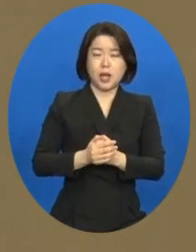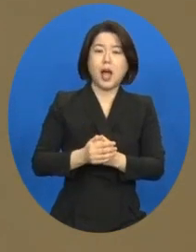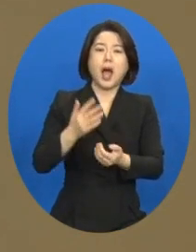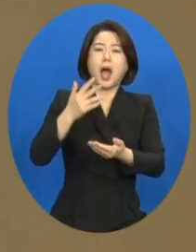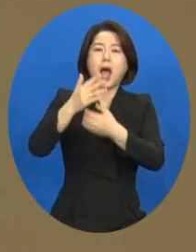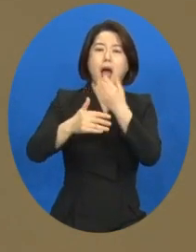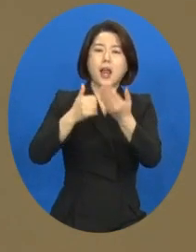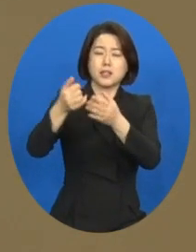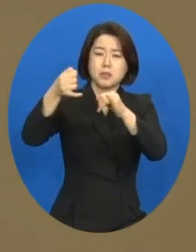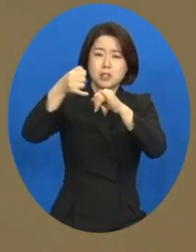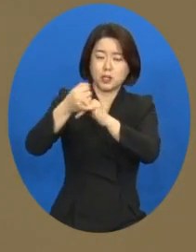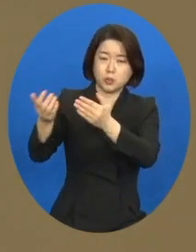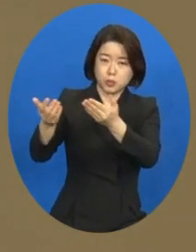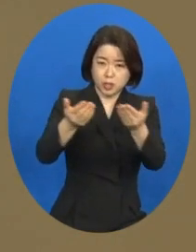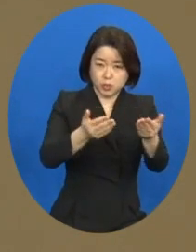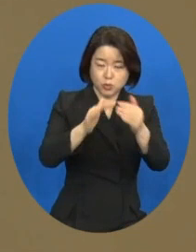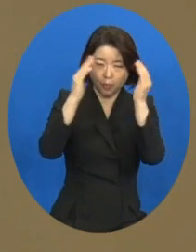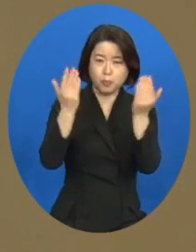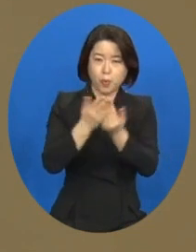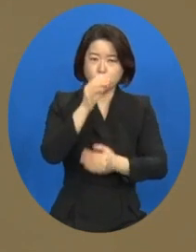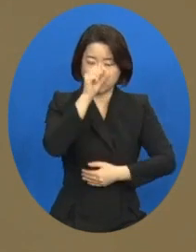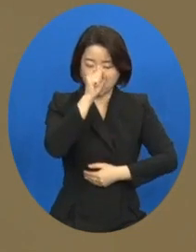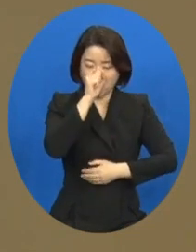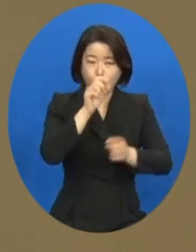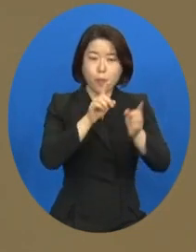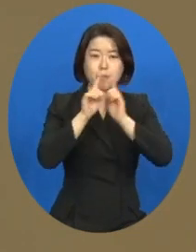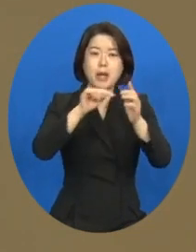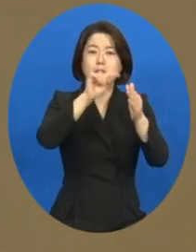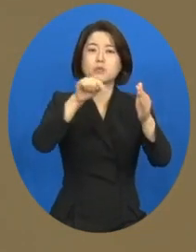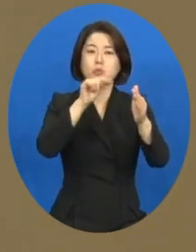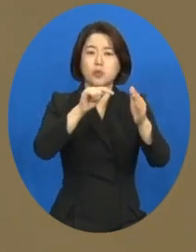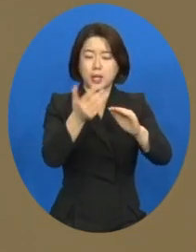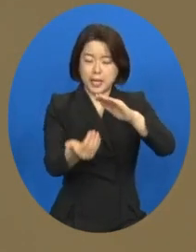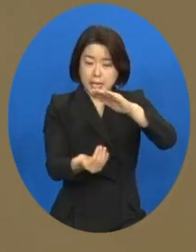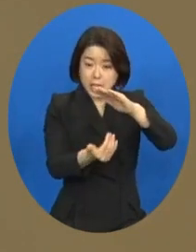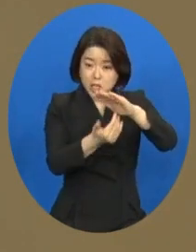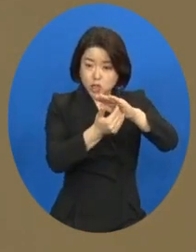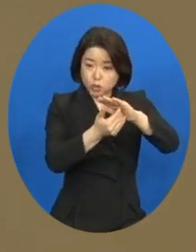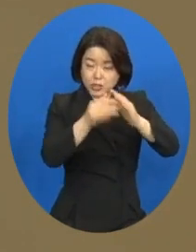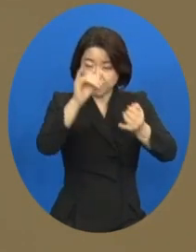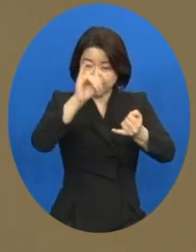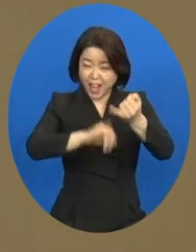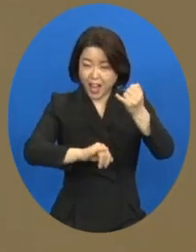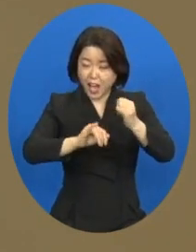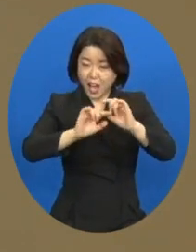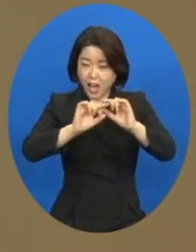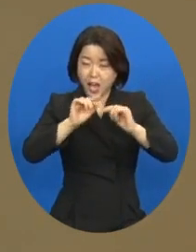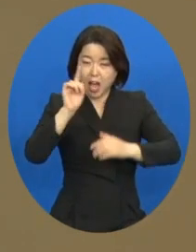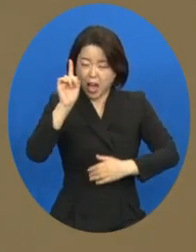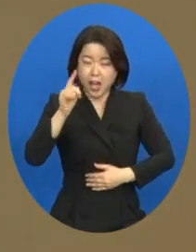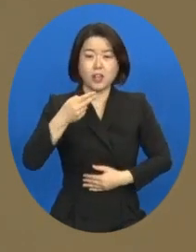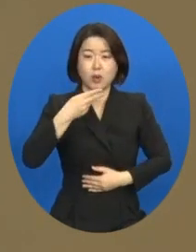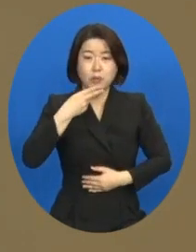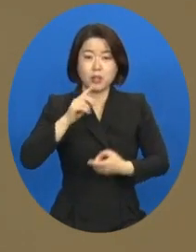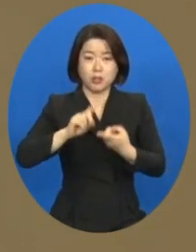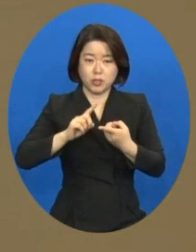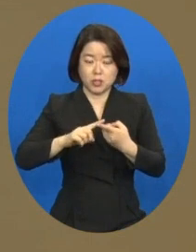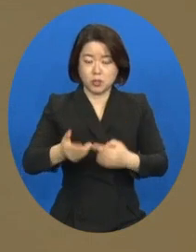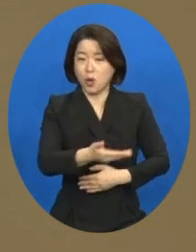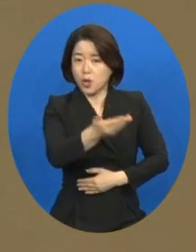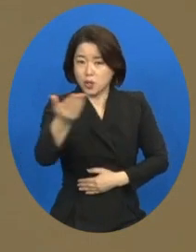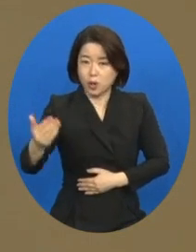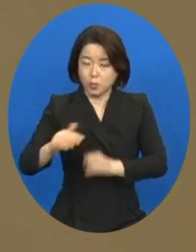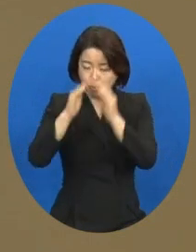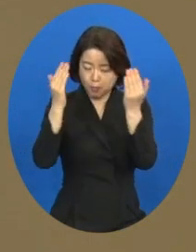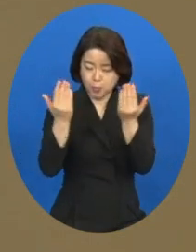하나님이 약속하신 모든 선한 말씀 가운데서 이루어지지 않은 것이 하나도 없음을 당신들